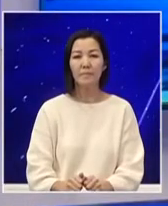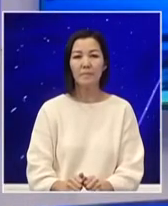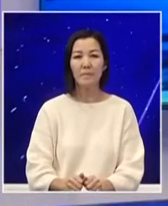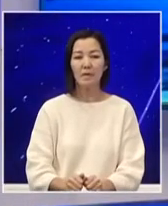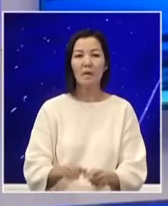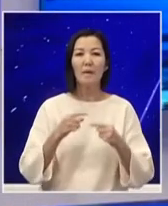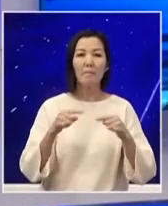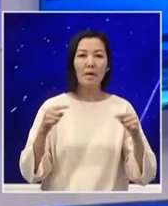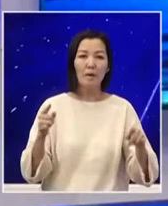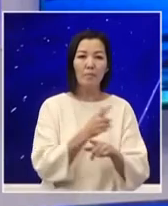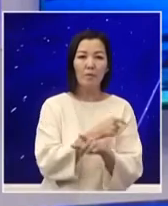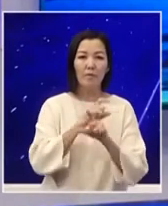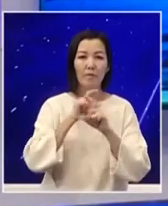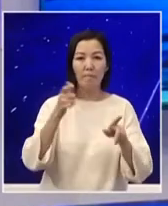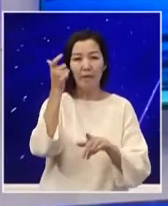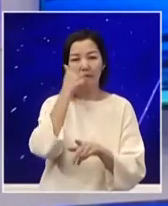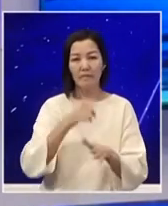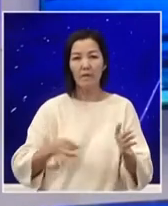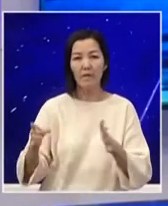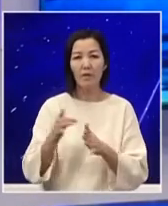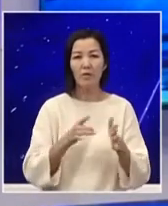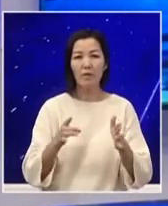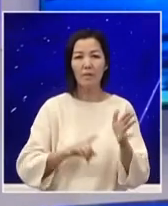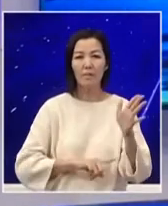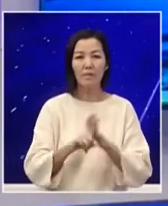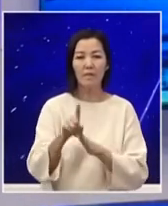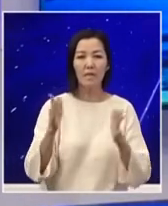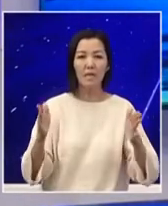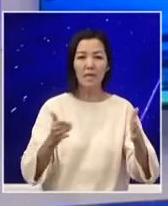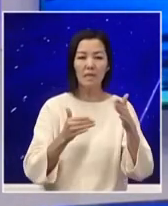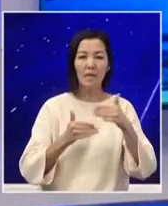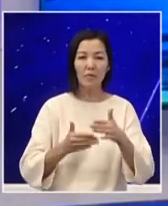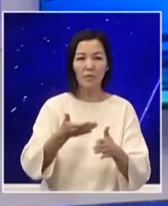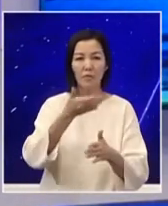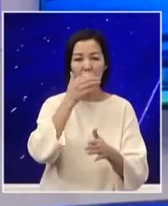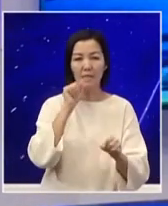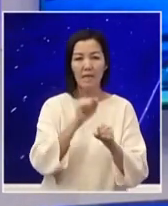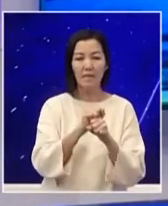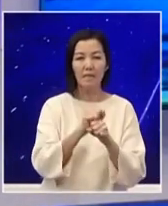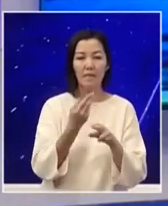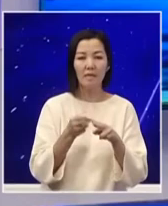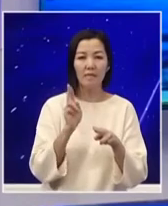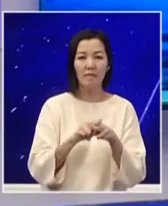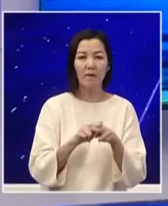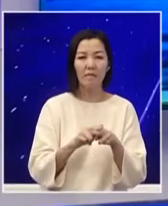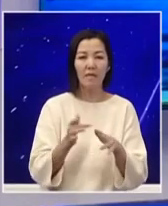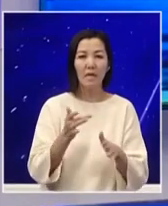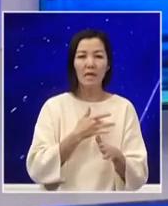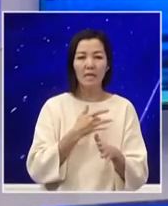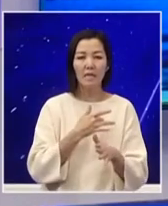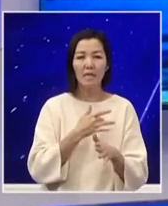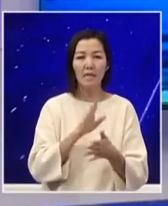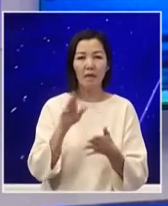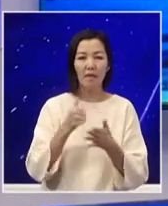Дыши. В многопрофильной больнице Памфиловского района появилась кислородная станция. Это своего рода сердце